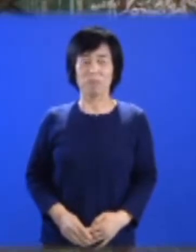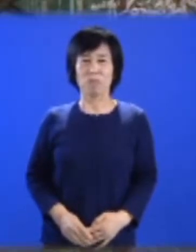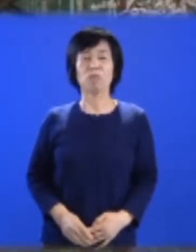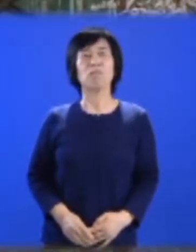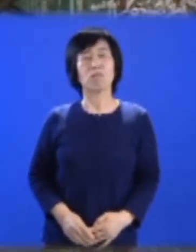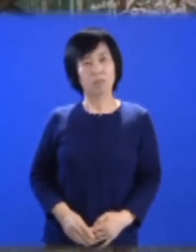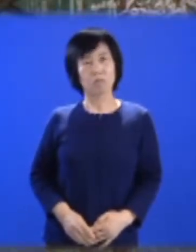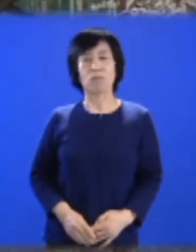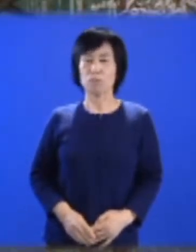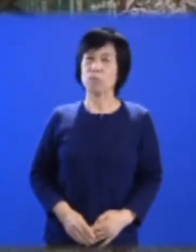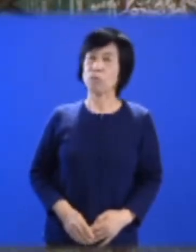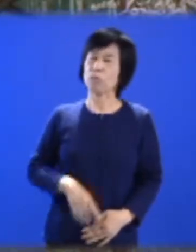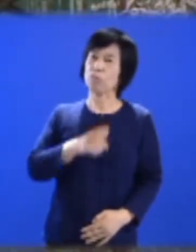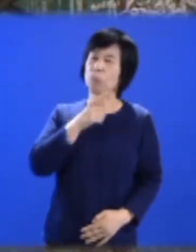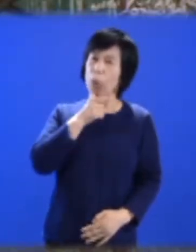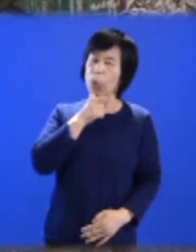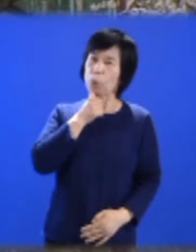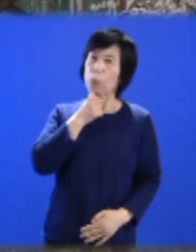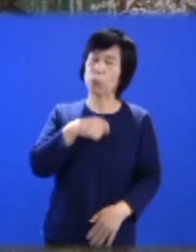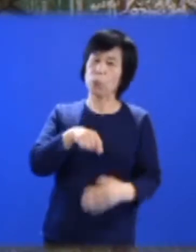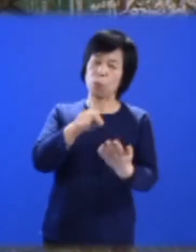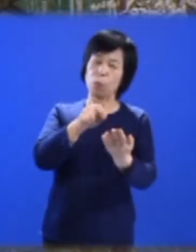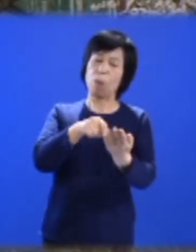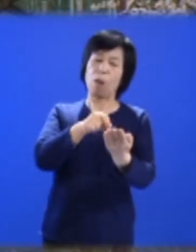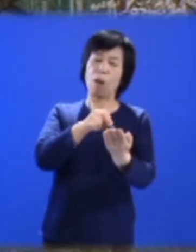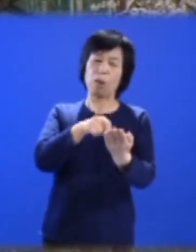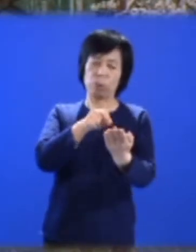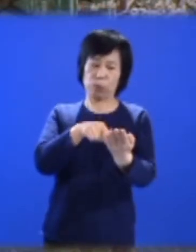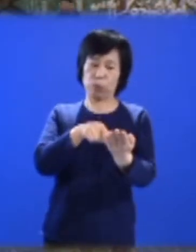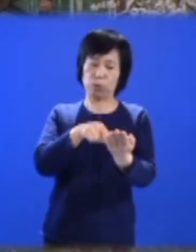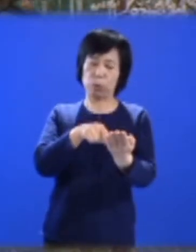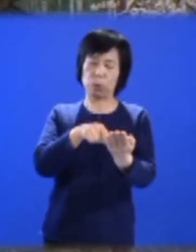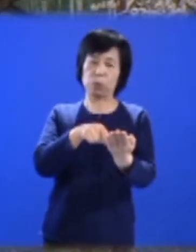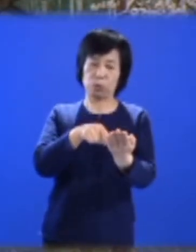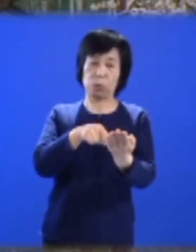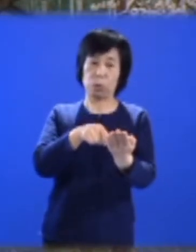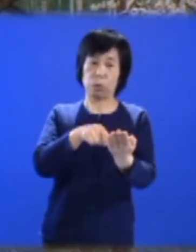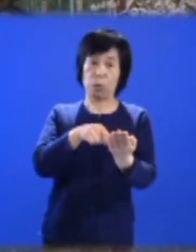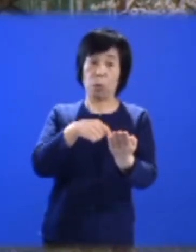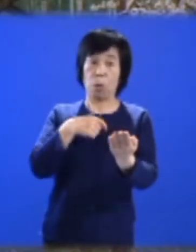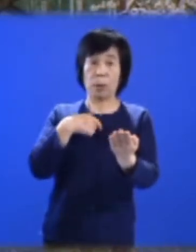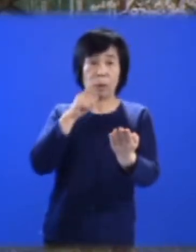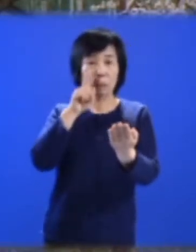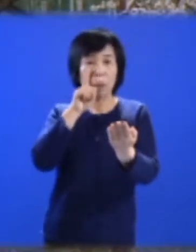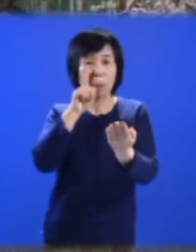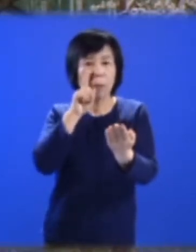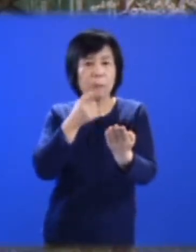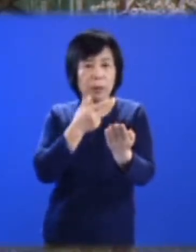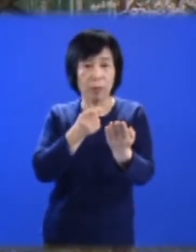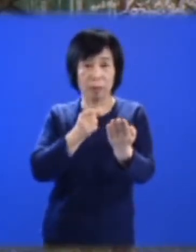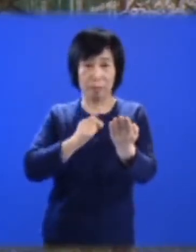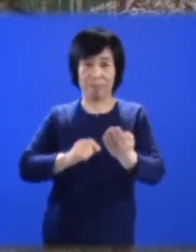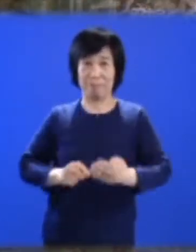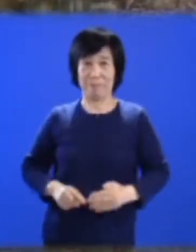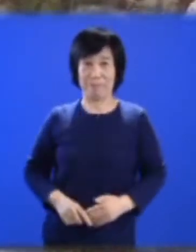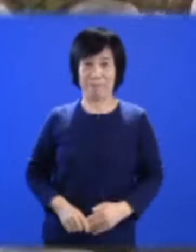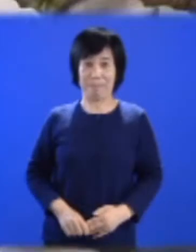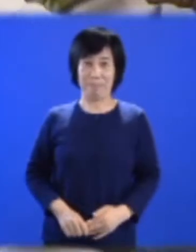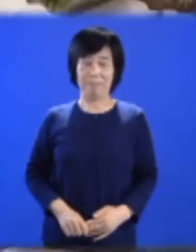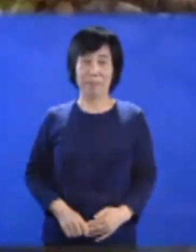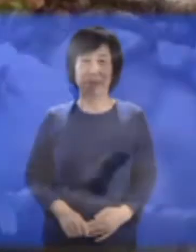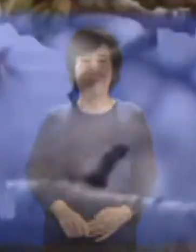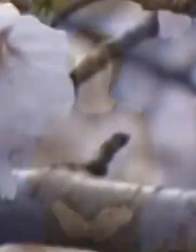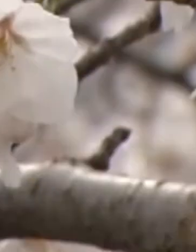俳句か、よし小乳道くん私も俳句読んでみようかな。